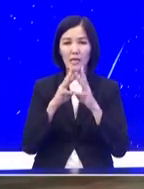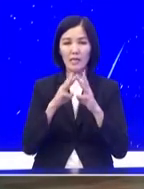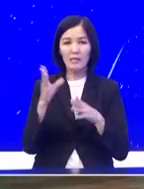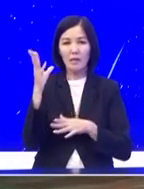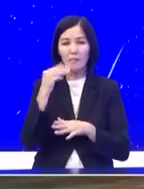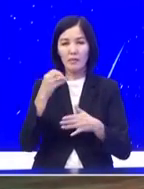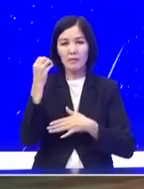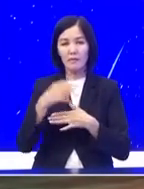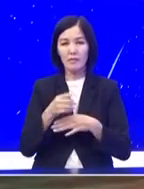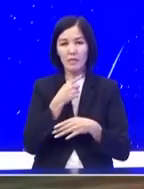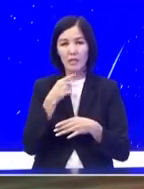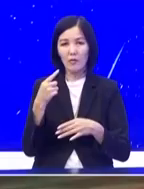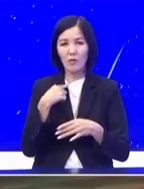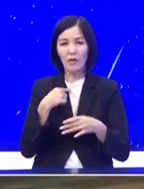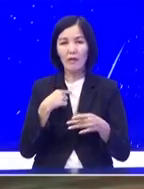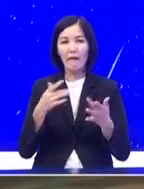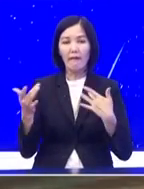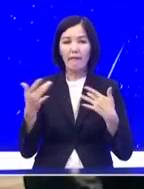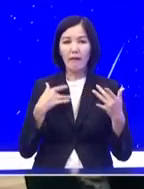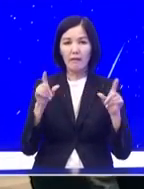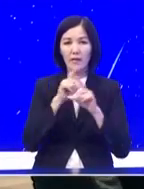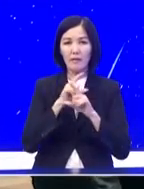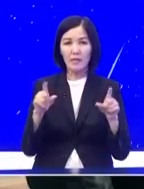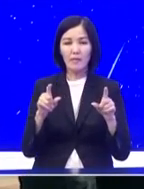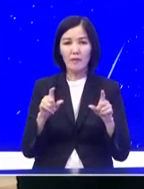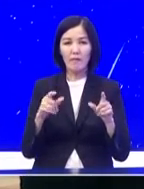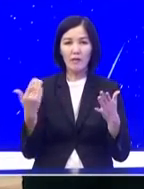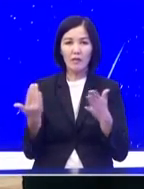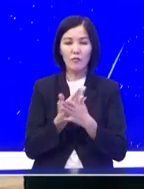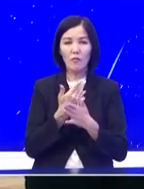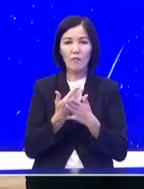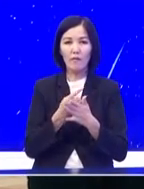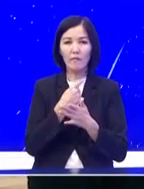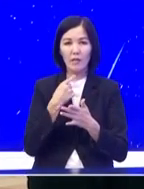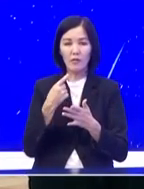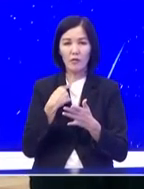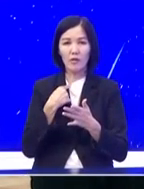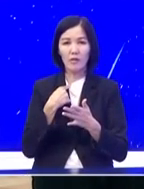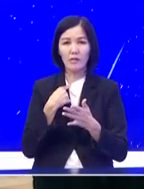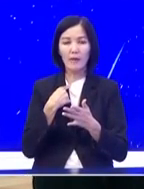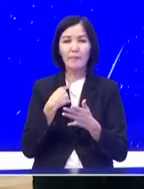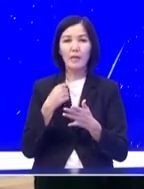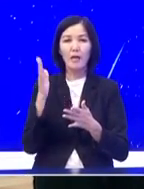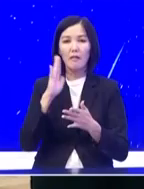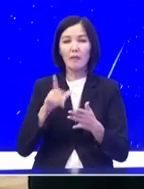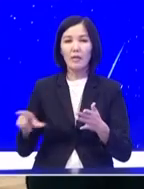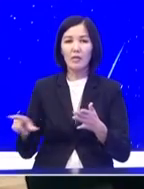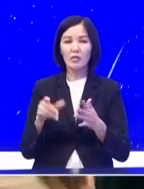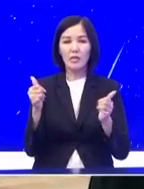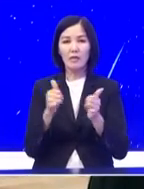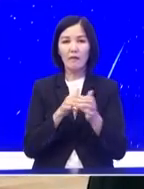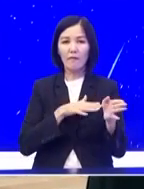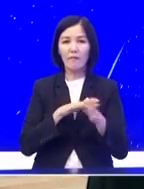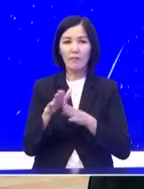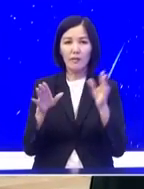административного центра Алматинской области. Здание театра имени Бекенримовой в новой части Талдыкургана, набережная реки Каратал, выполненные в